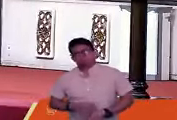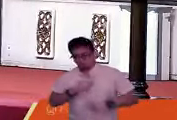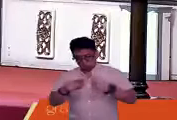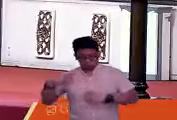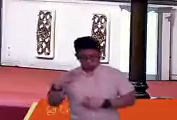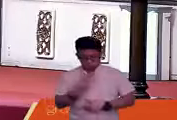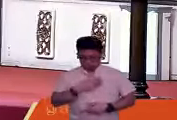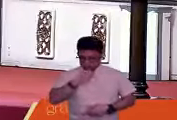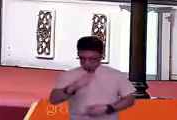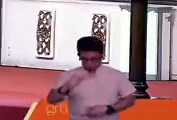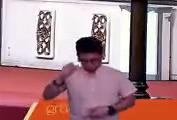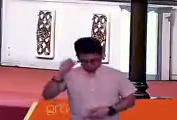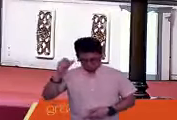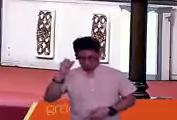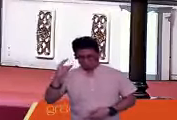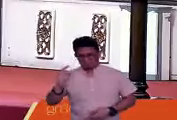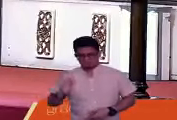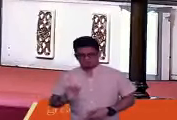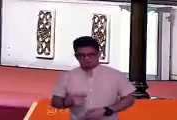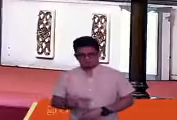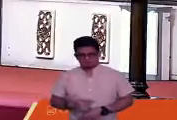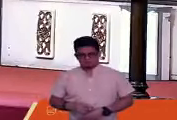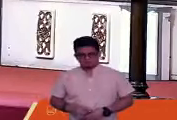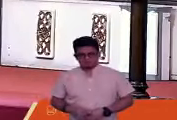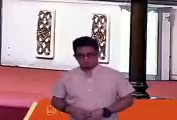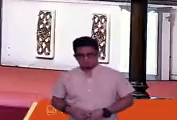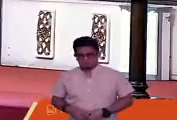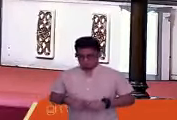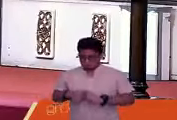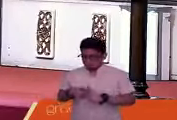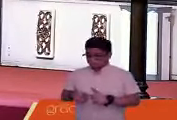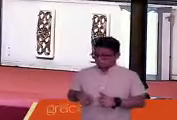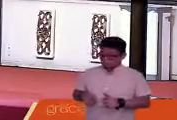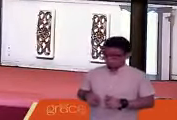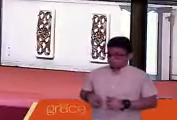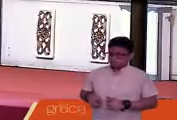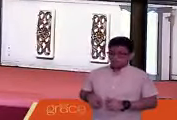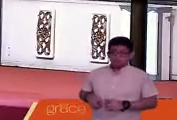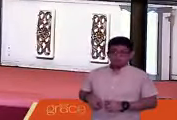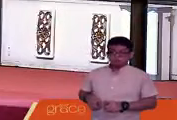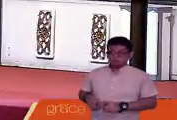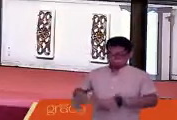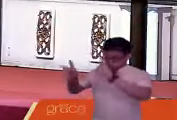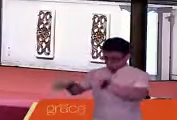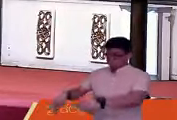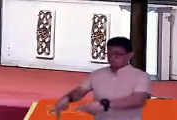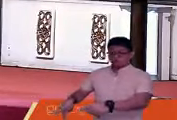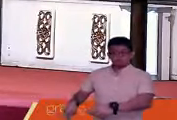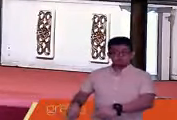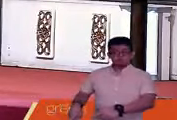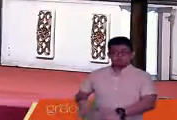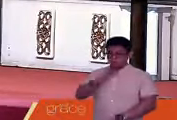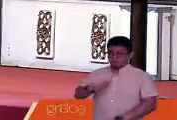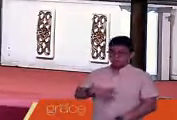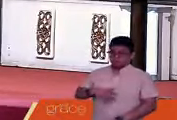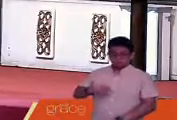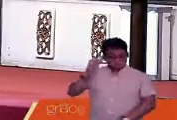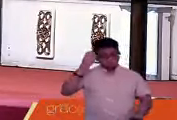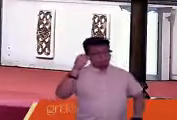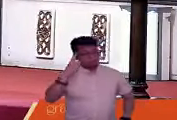na sa Espiritu Santo, wala pa musulti ni mo. Pero ang woman, nakasabot. She was able to